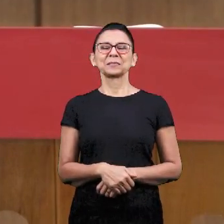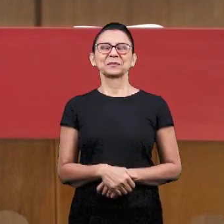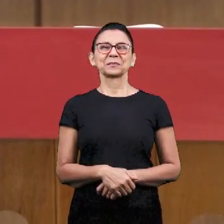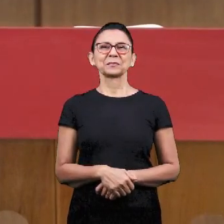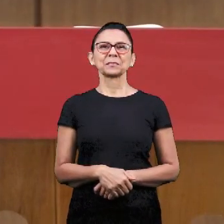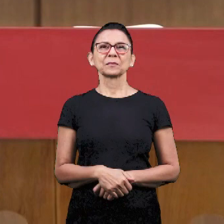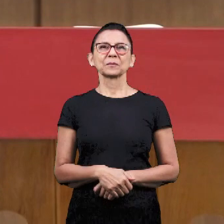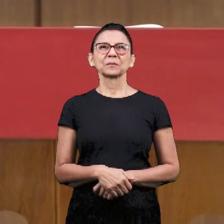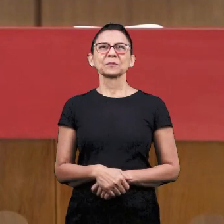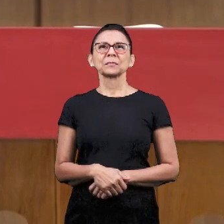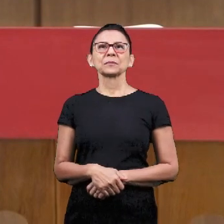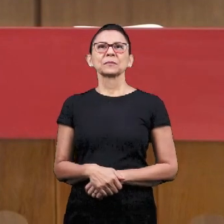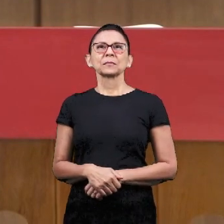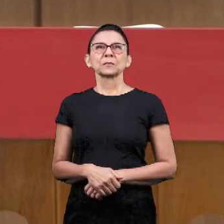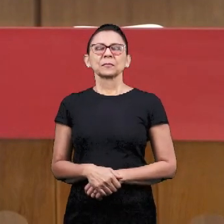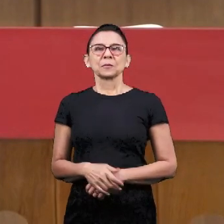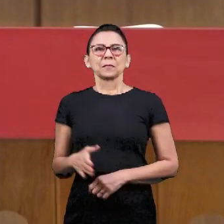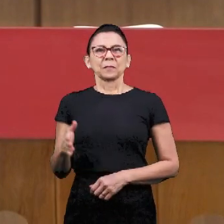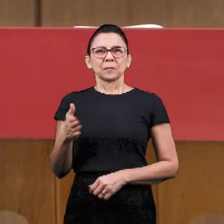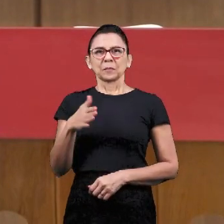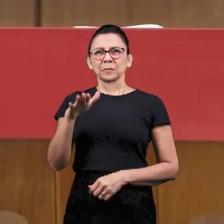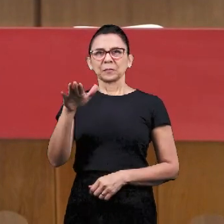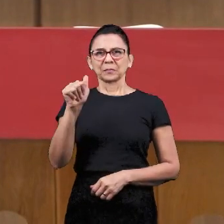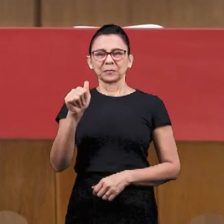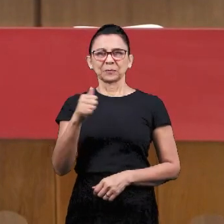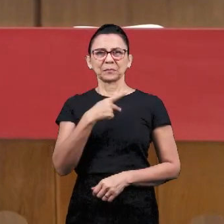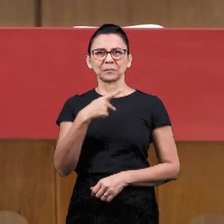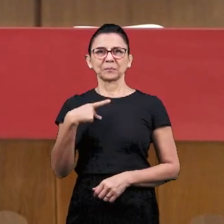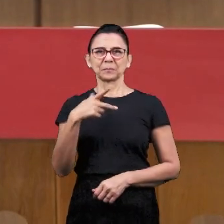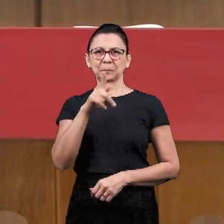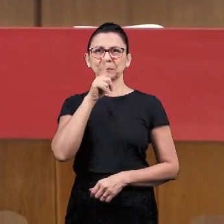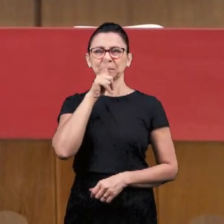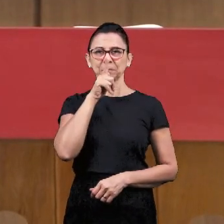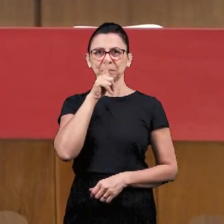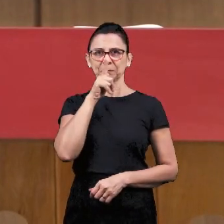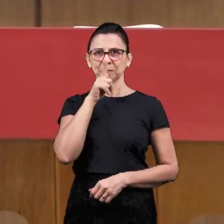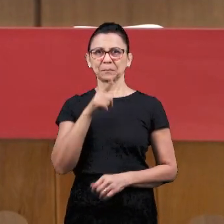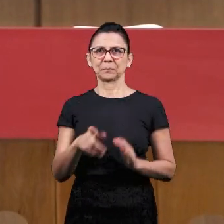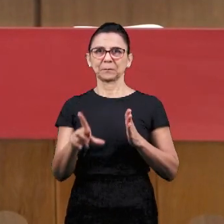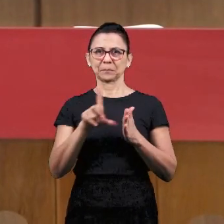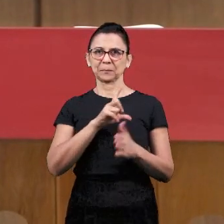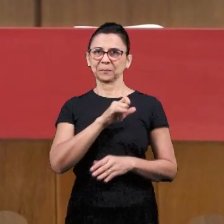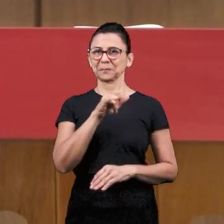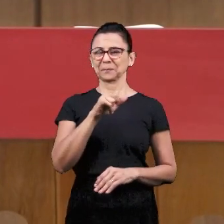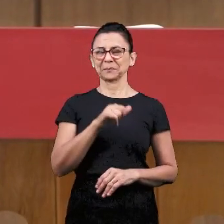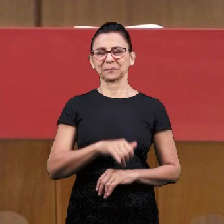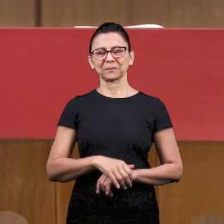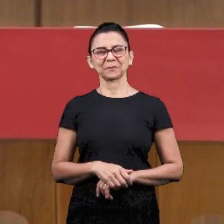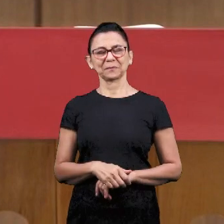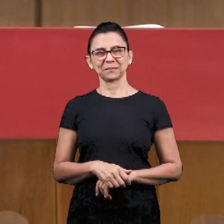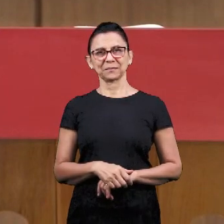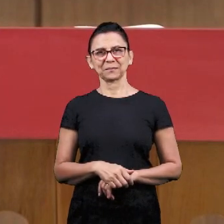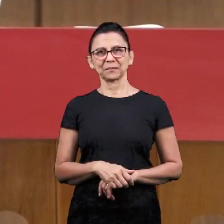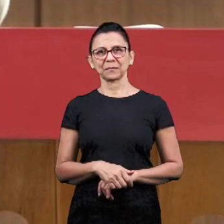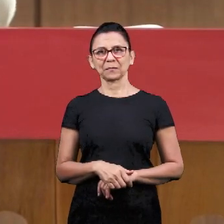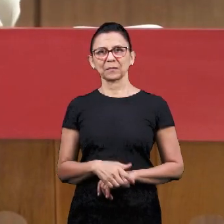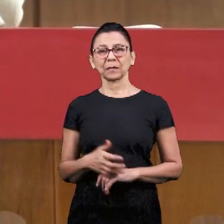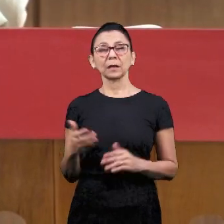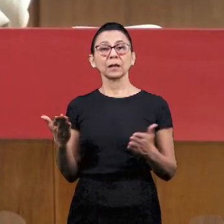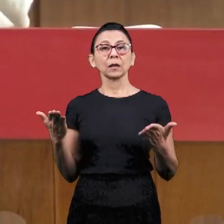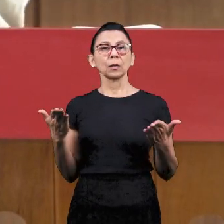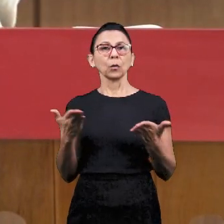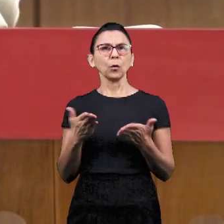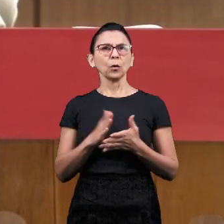je vais passer la parole maintenant au pasteur Gilson. Mais en disant une chose, aujourd'hui, nous avons une quantité juste de